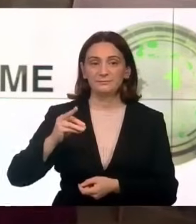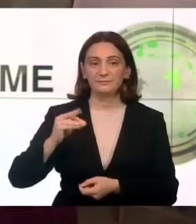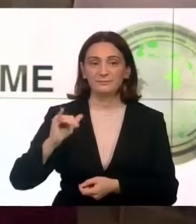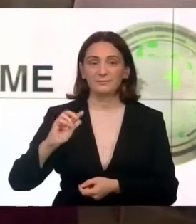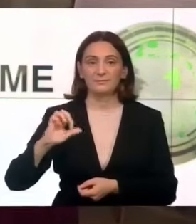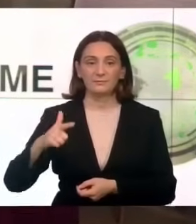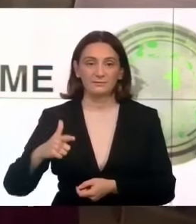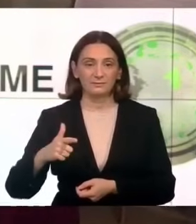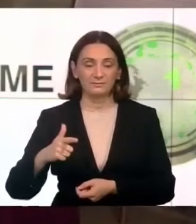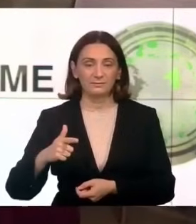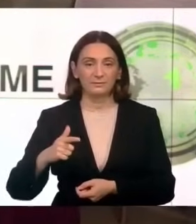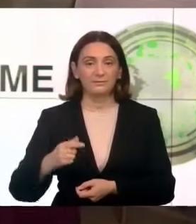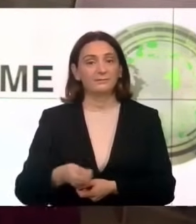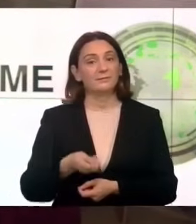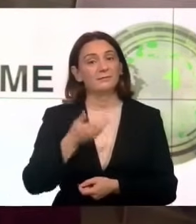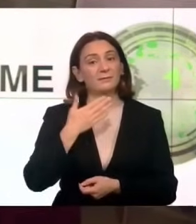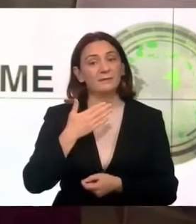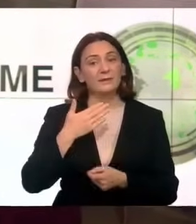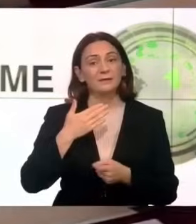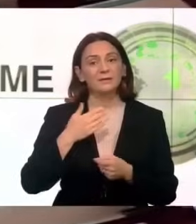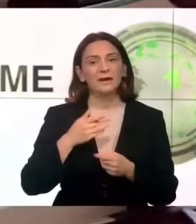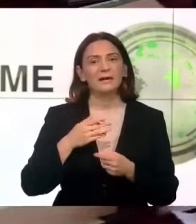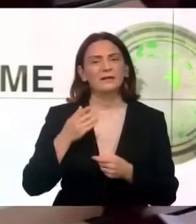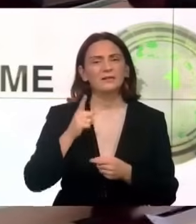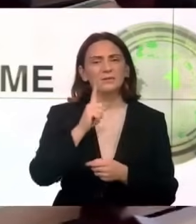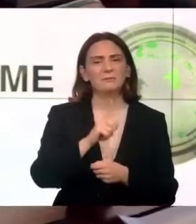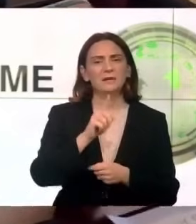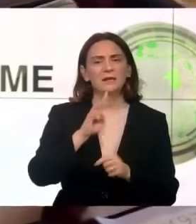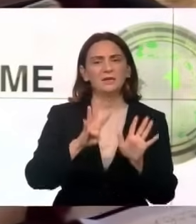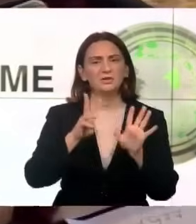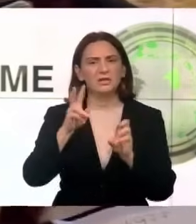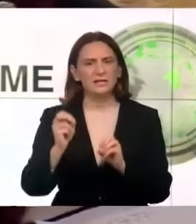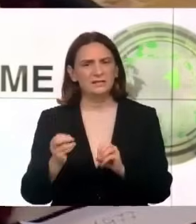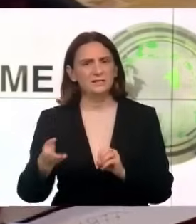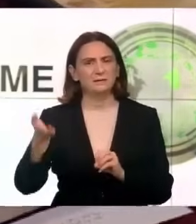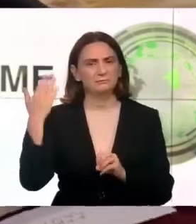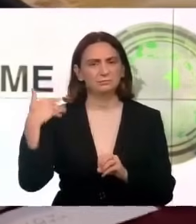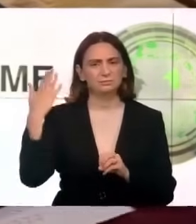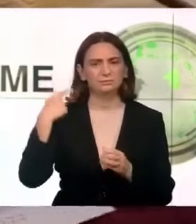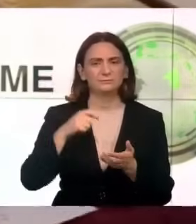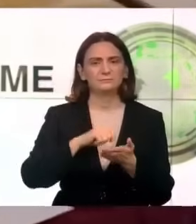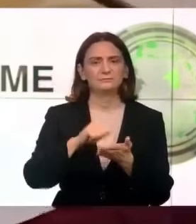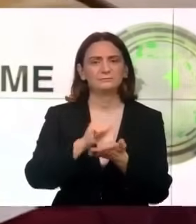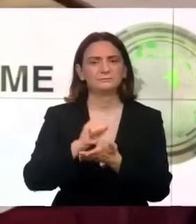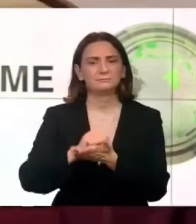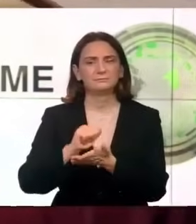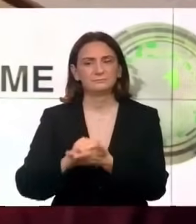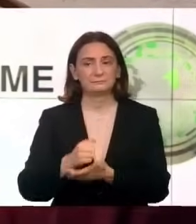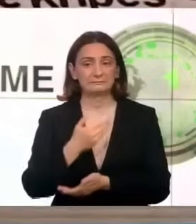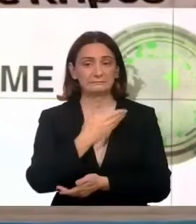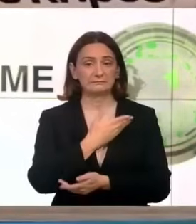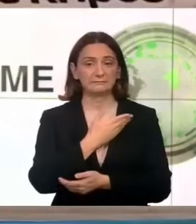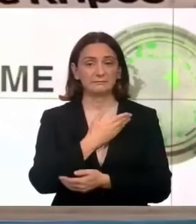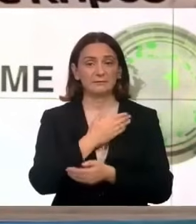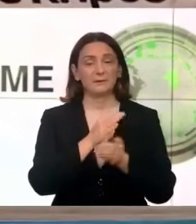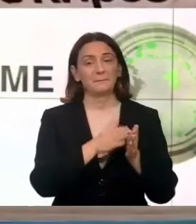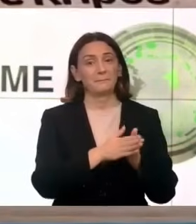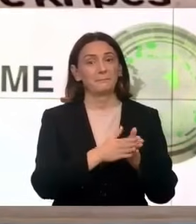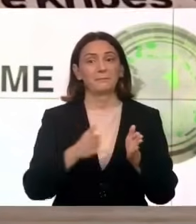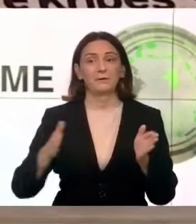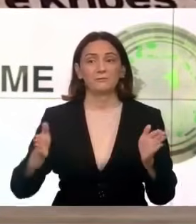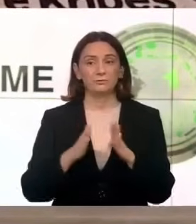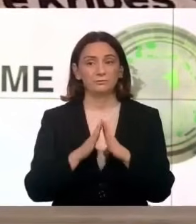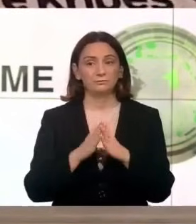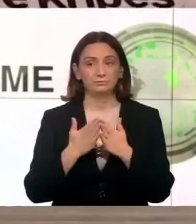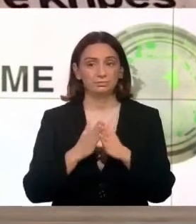romancierët MNZ të gjysmës së dytë të shekullit 20. Vepra më përfaqësuese e tij është Lumi i Vdekur, që tematizon fenomenin